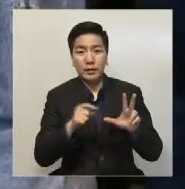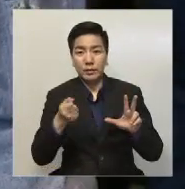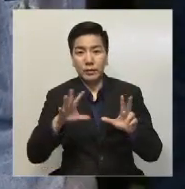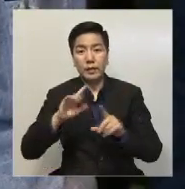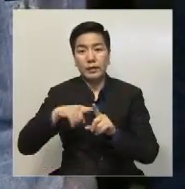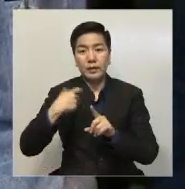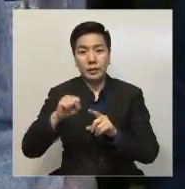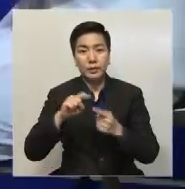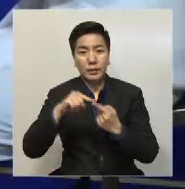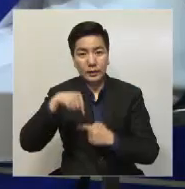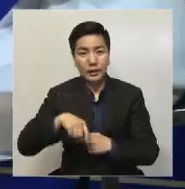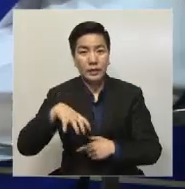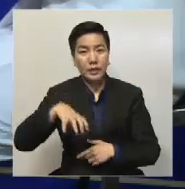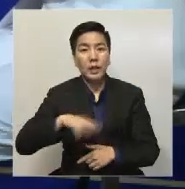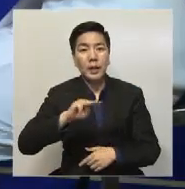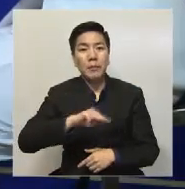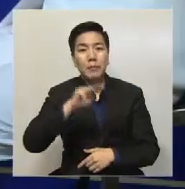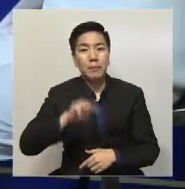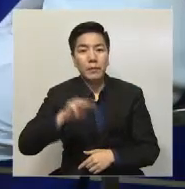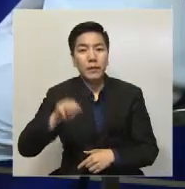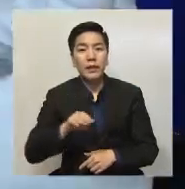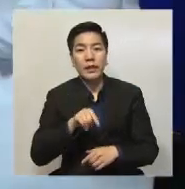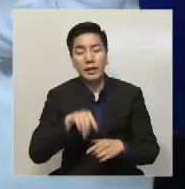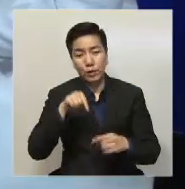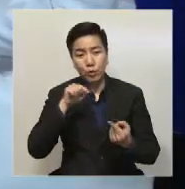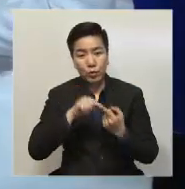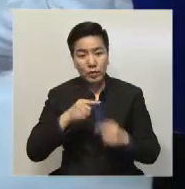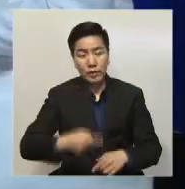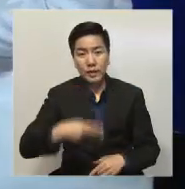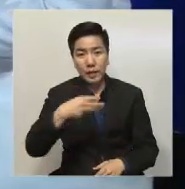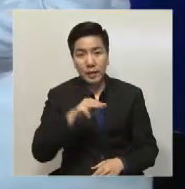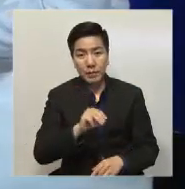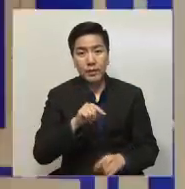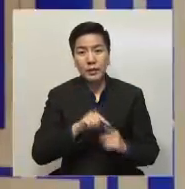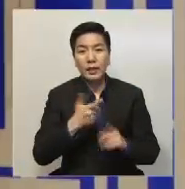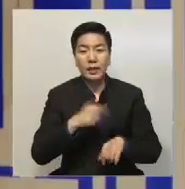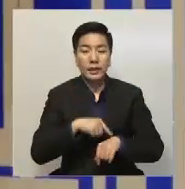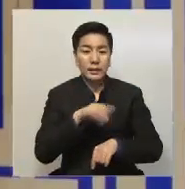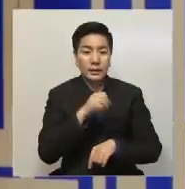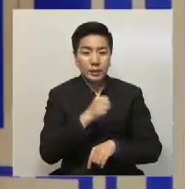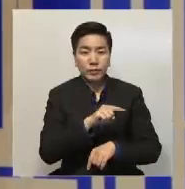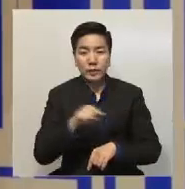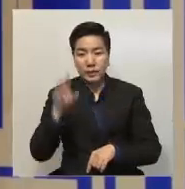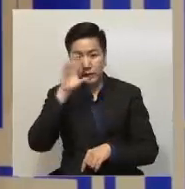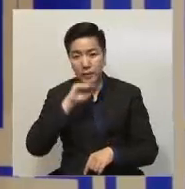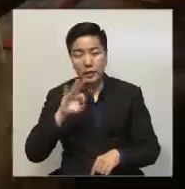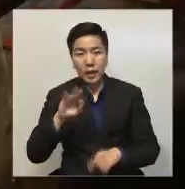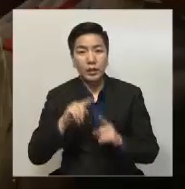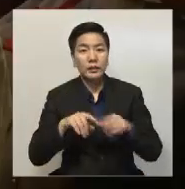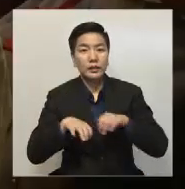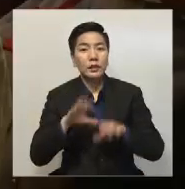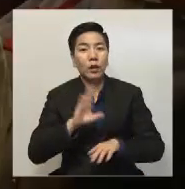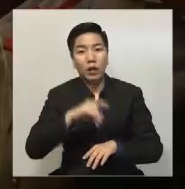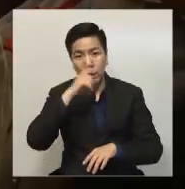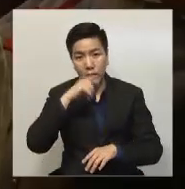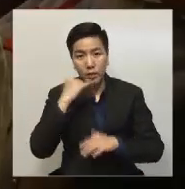คมนี้ที่ศูนย์การค้า DM Quartier ชั้น M ตั้งแต่เวลา 17:00 นถึง 21:00 นชมการแสดงดนตรีทั้งจ